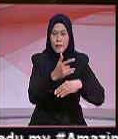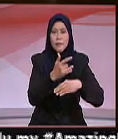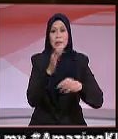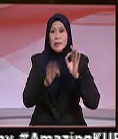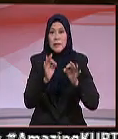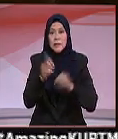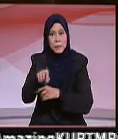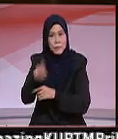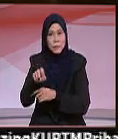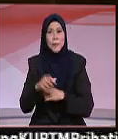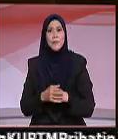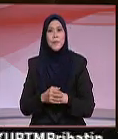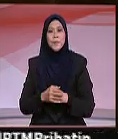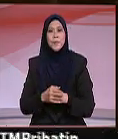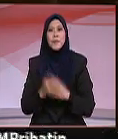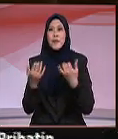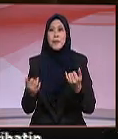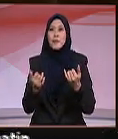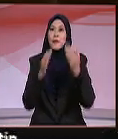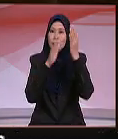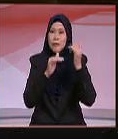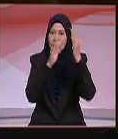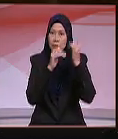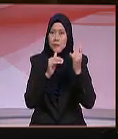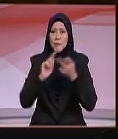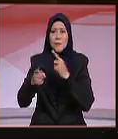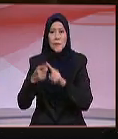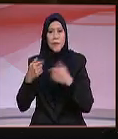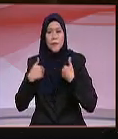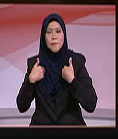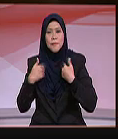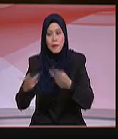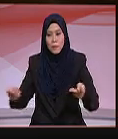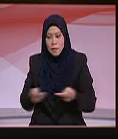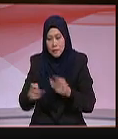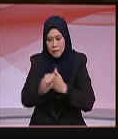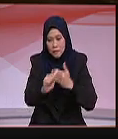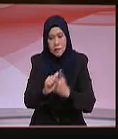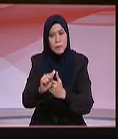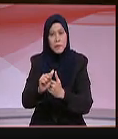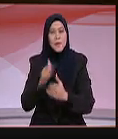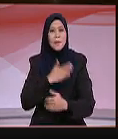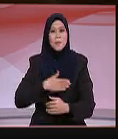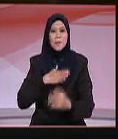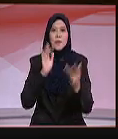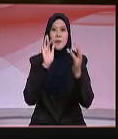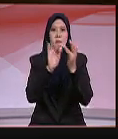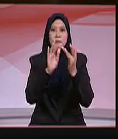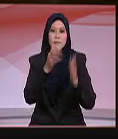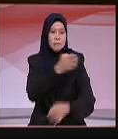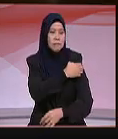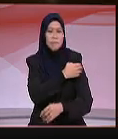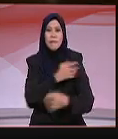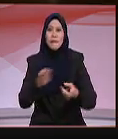Dan kita harapkan juga untuk rakan kita yang mungkin berada di kawasan-kawasan yang berisiko juga, harapkan menghubungi pihak berkuasa untuk